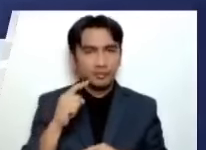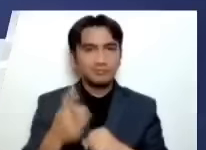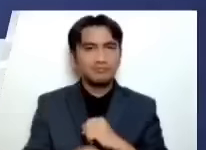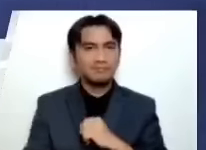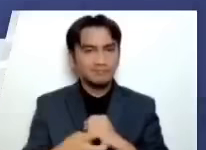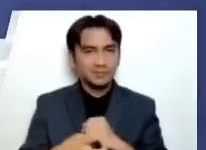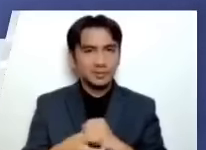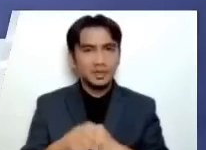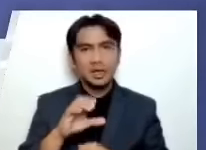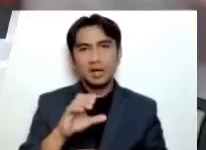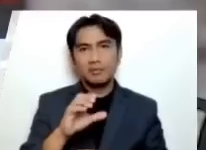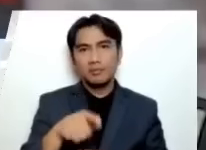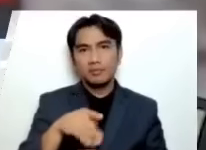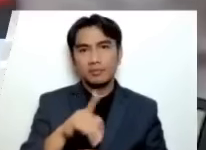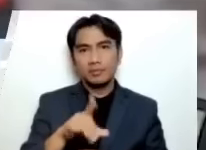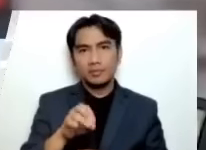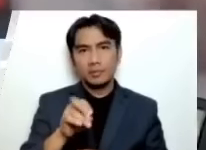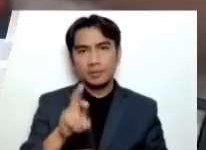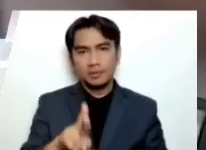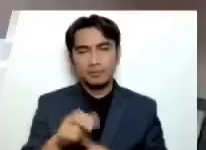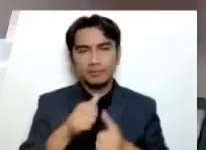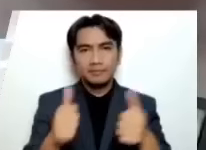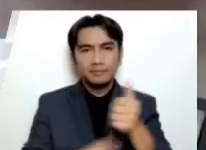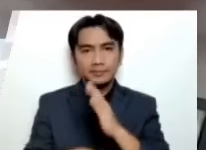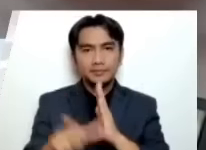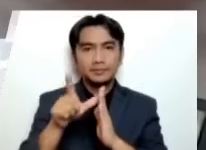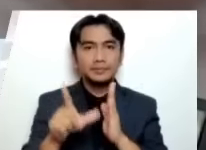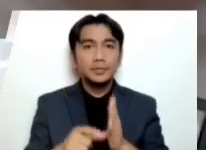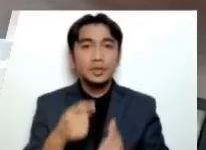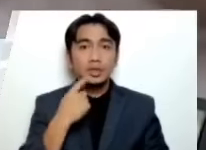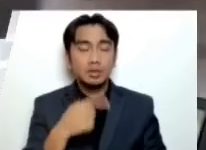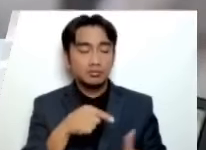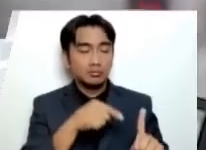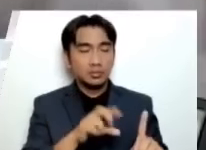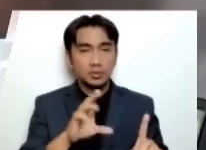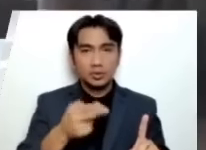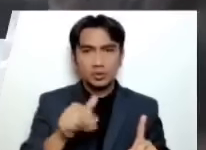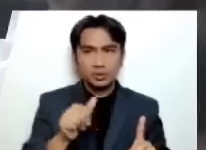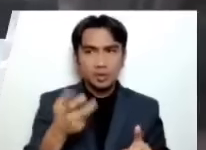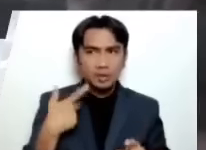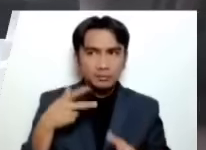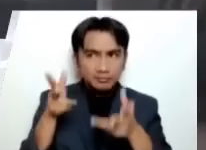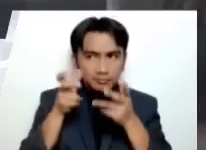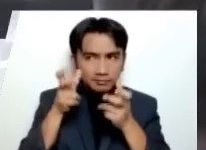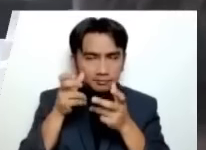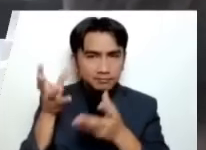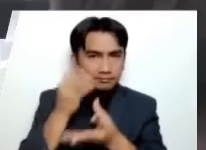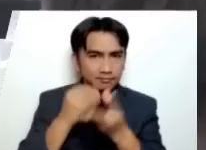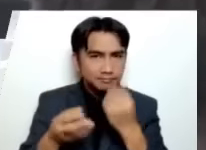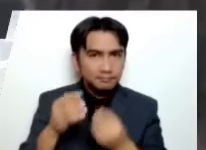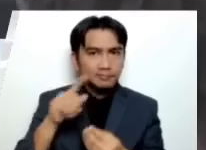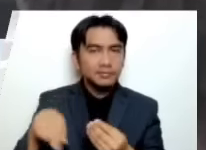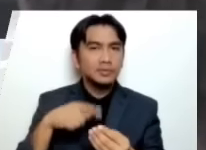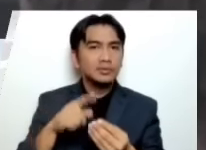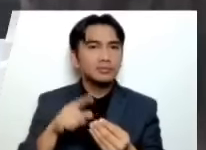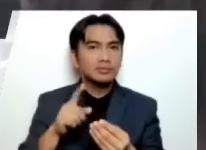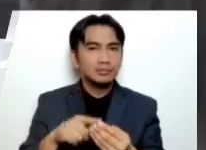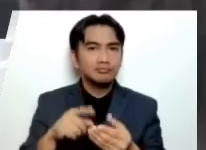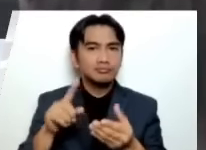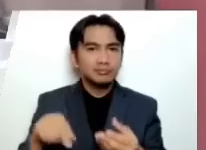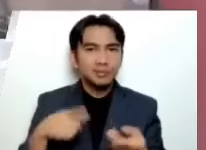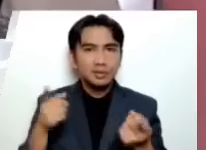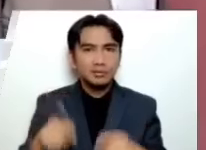bise kaugnay rito. Sinabi rin ni Chua na may mga narinig siyang akusasyon at insinuations na ang ginagawa ng